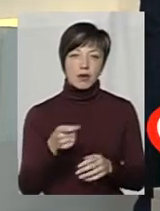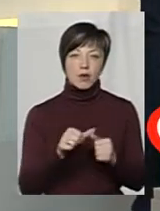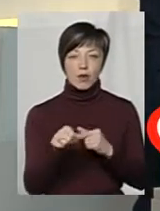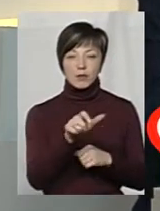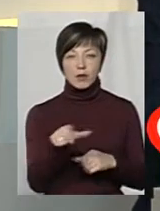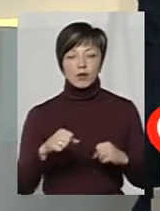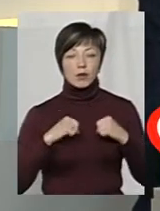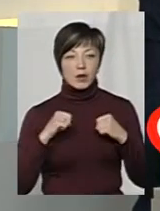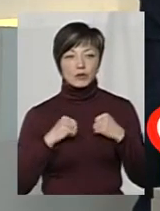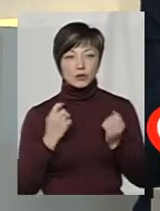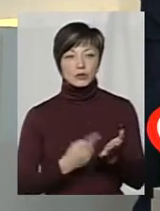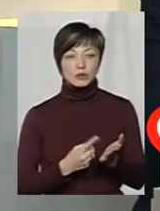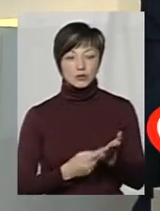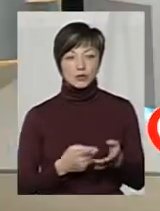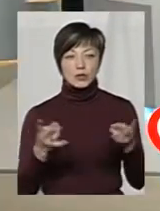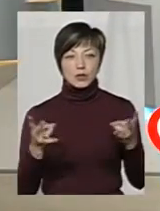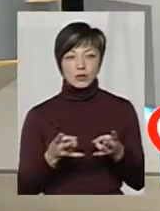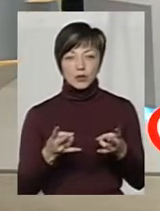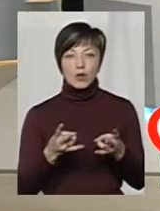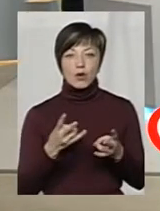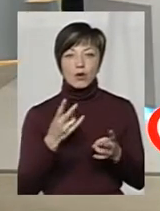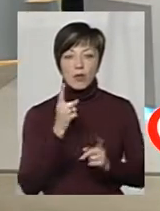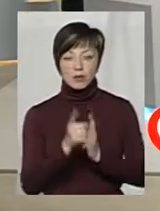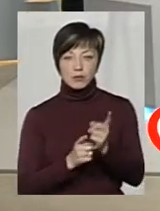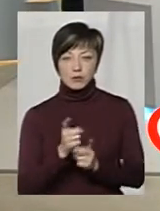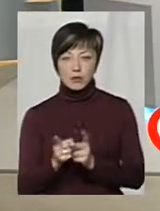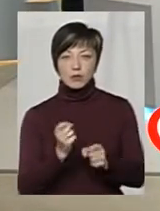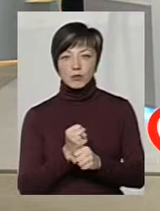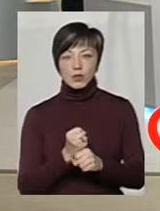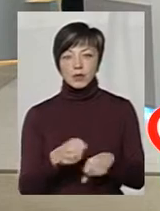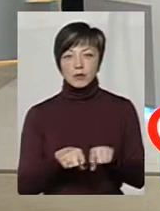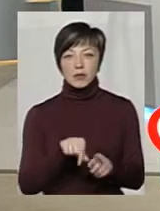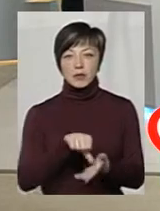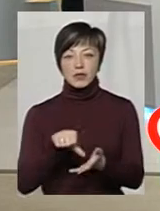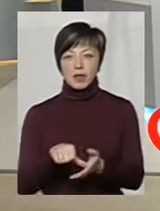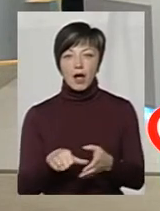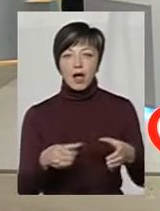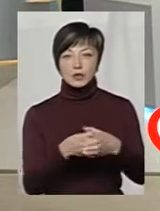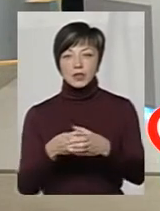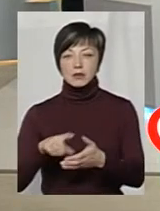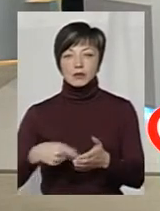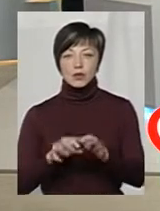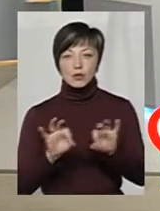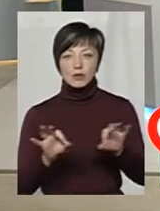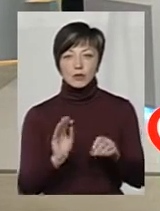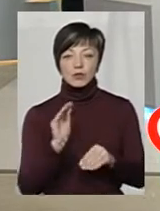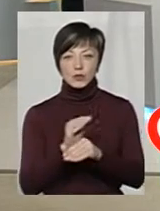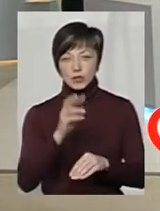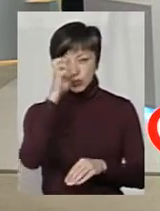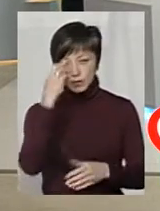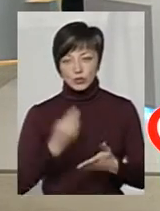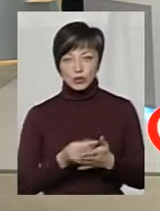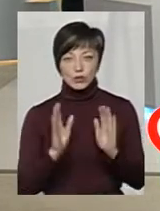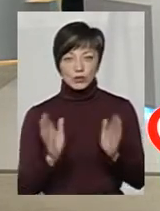я намагався доказати, що потрібно активізувати цю роботу, то десь такі представники асоціації міст розказували, що буде субвенція з державного